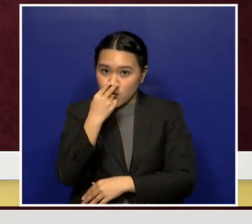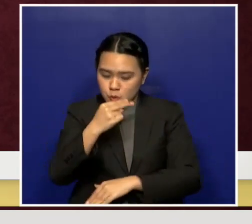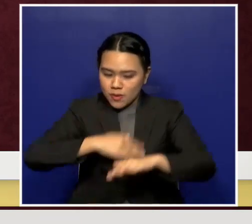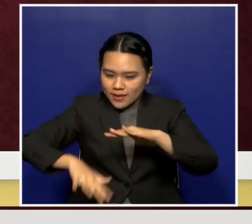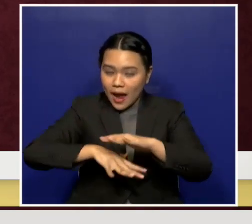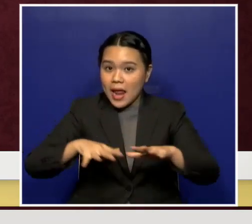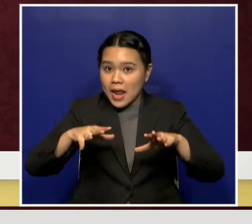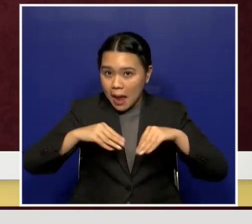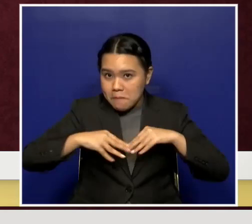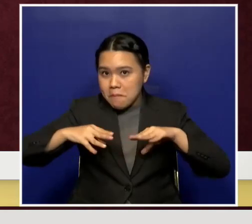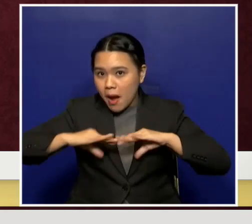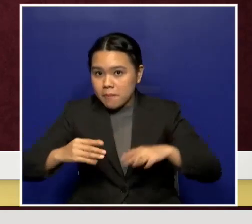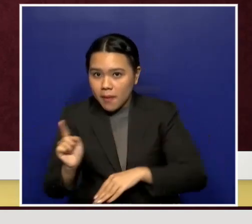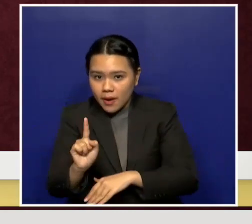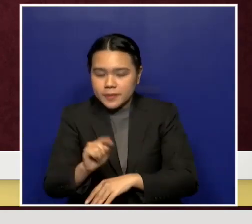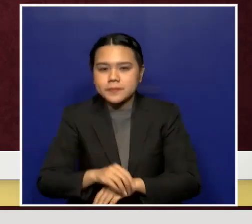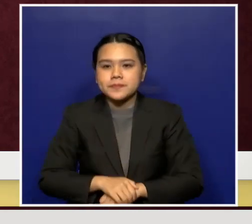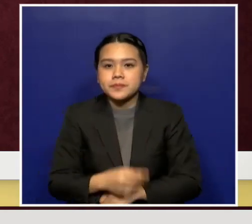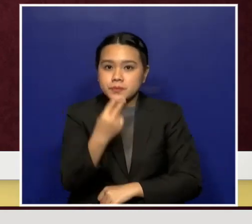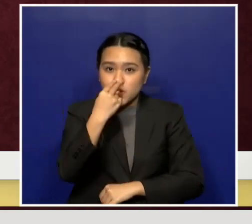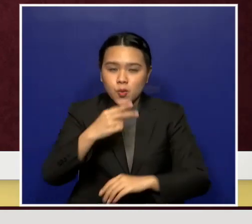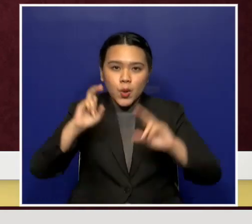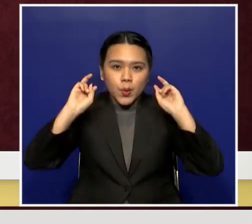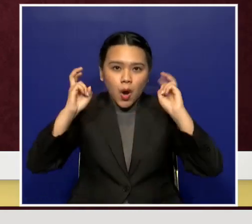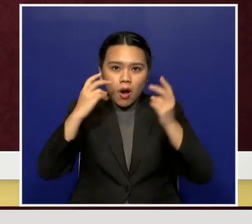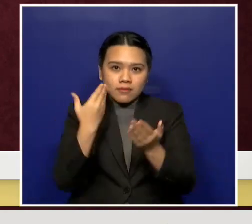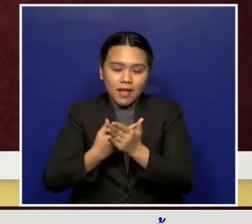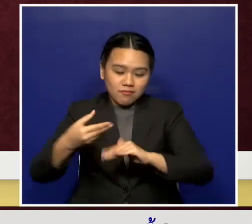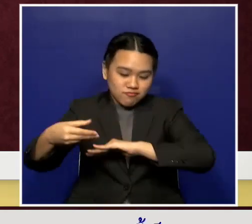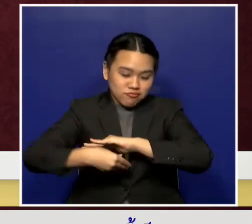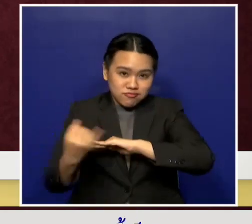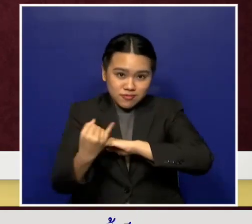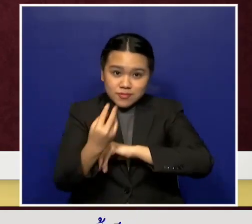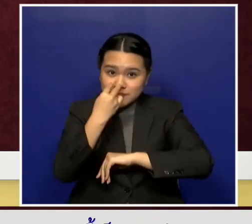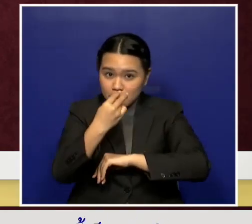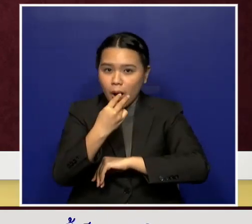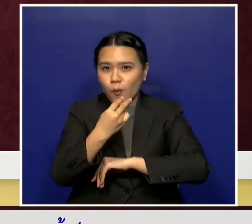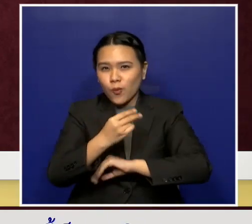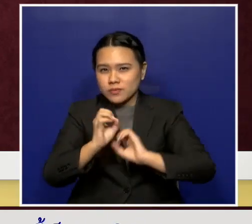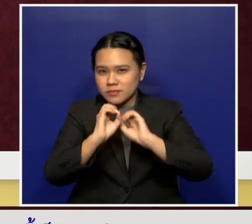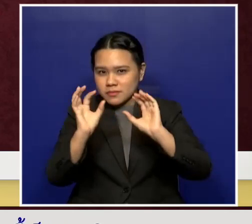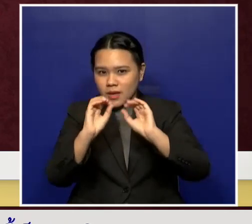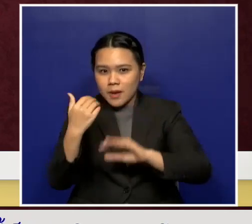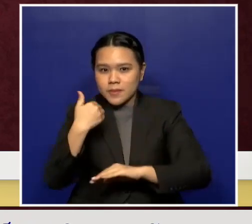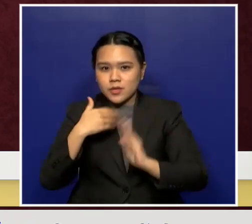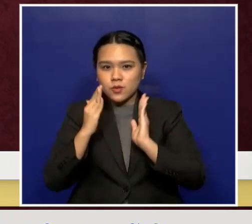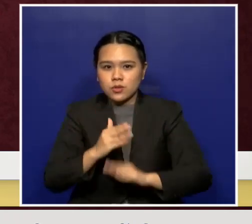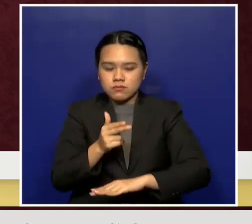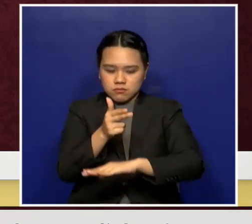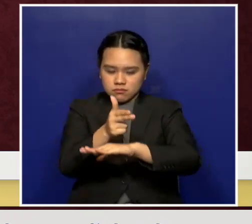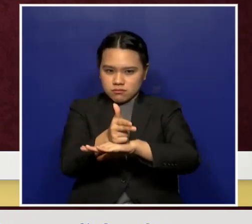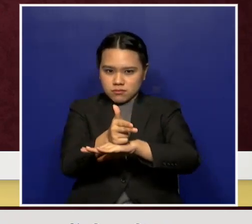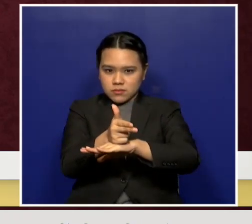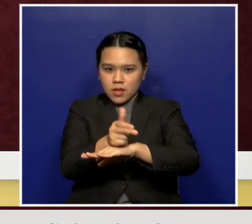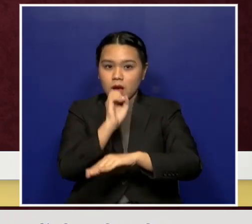ของการที่จะมีการรับเงินชั่วขึ้นชาร์ตแรกเลยเห็นไหมครับโอ้โหมีคนถือปืนขู่